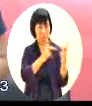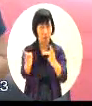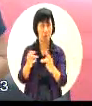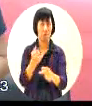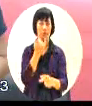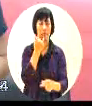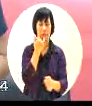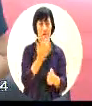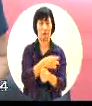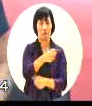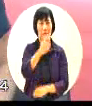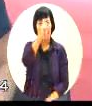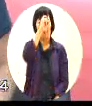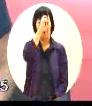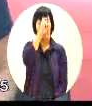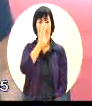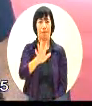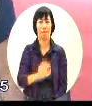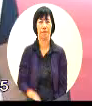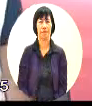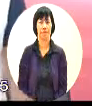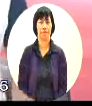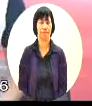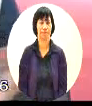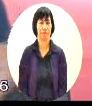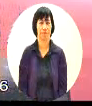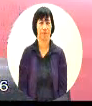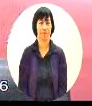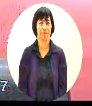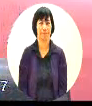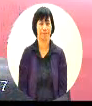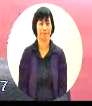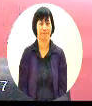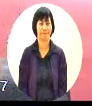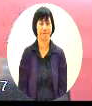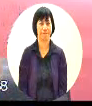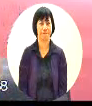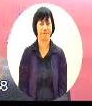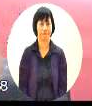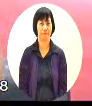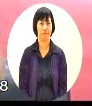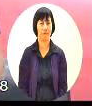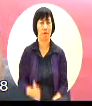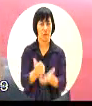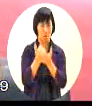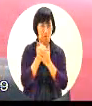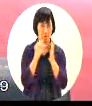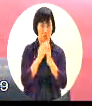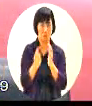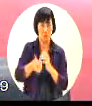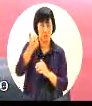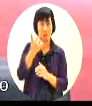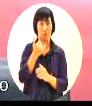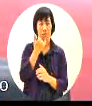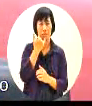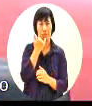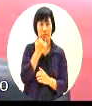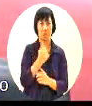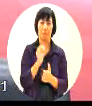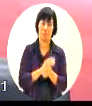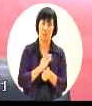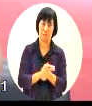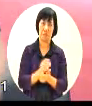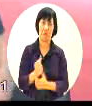吼，大概百姓一个期望啊，期望啊呢。好、哦，咱欢迎啊，咱局长下，捷运局，咱局长吼，一旦到警署